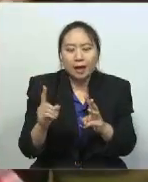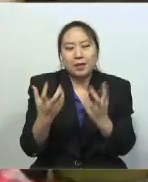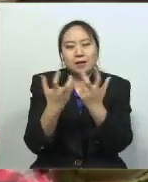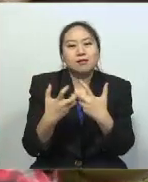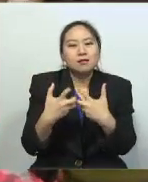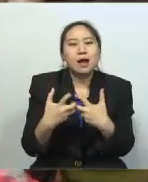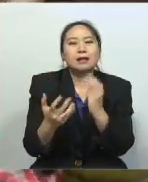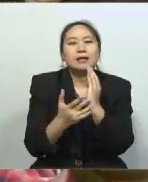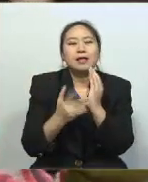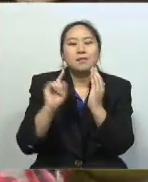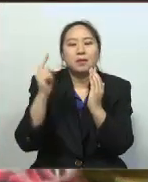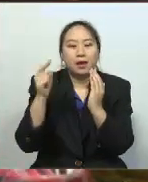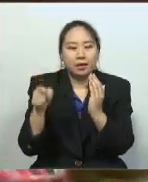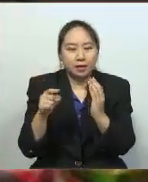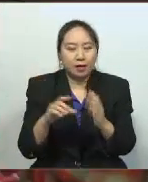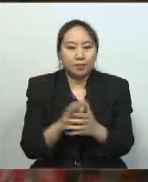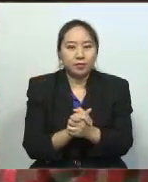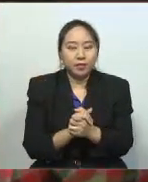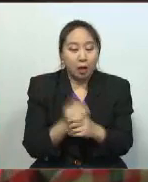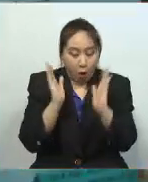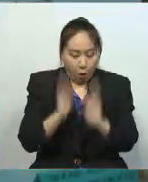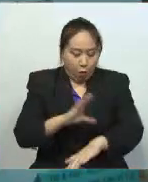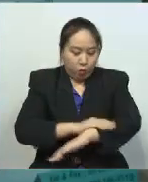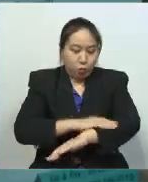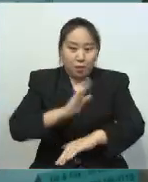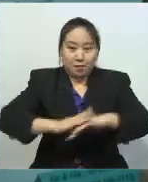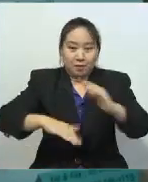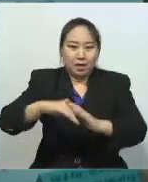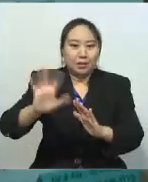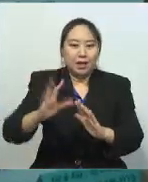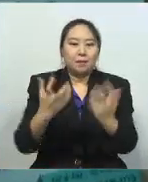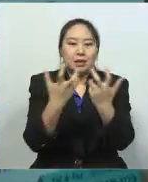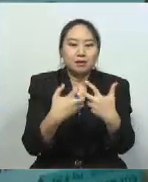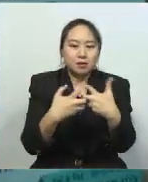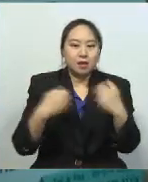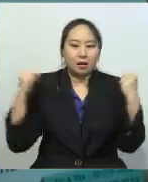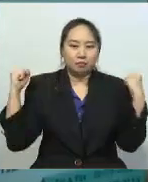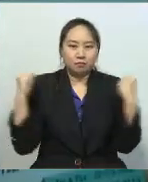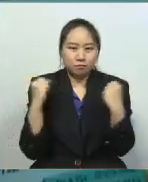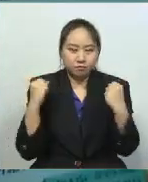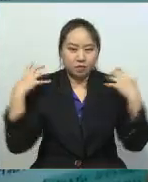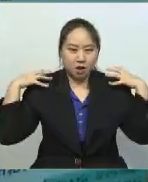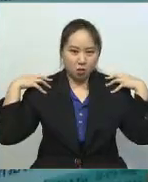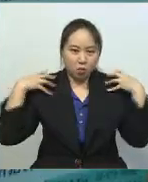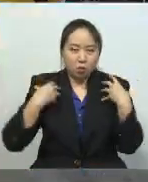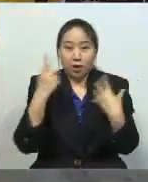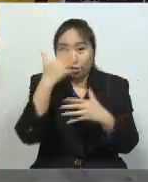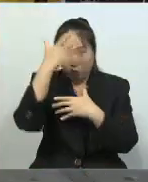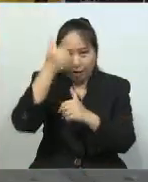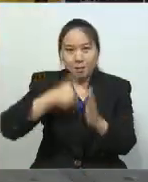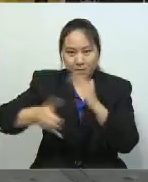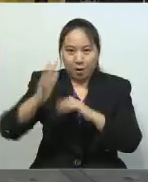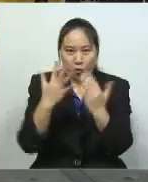ด้วยนะคะนี่นะคะ เอาเป็นเครื่อง นี่เป็นเครื่องแบบนี้ไปนวดให้นะคะผู้ที่สนใจเนี่ยไปร่วมงานได้เริ่มตั้